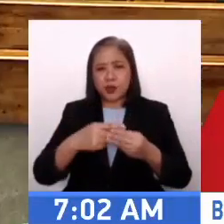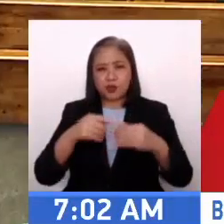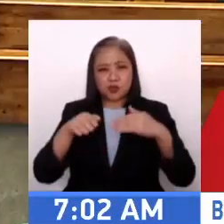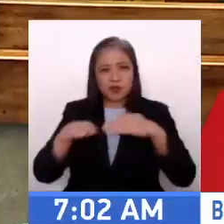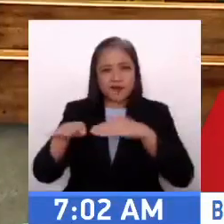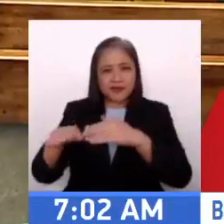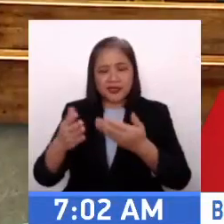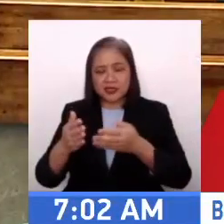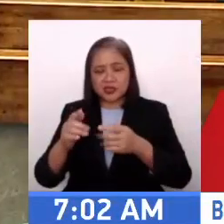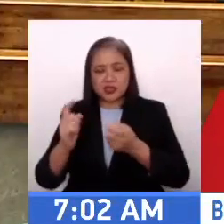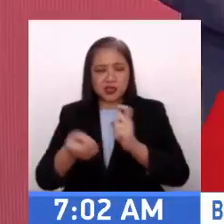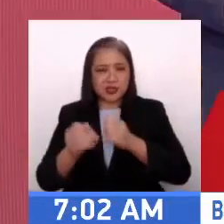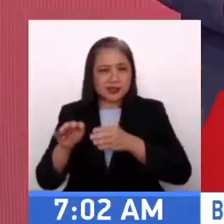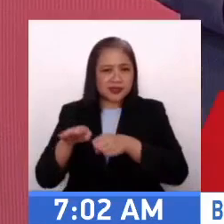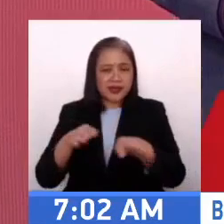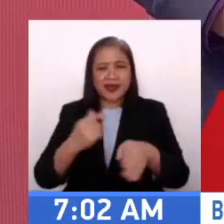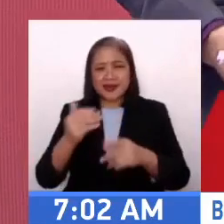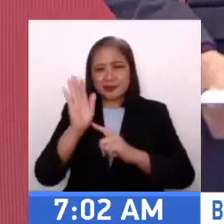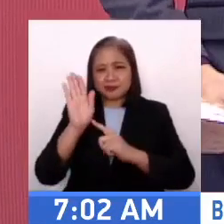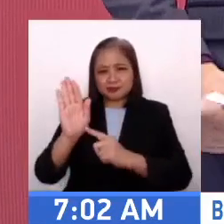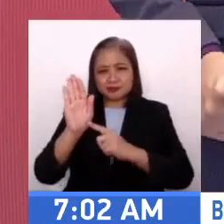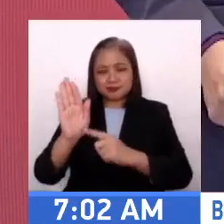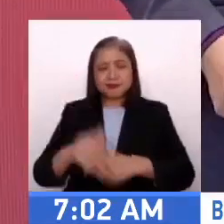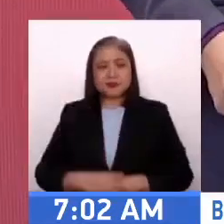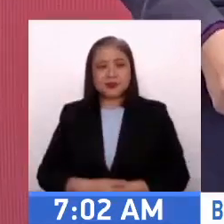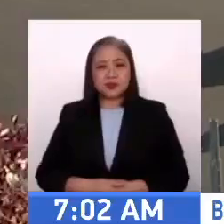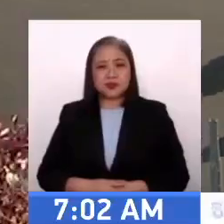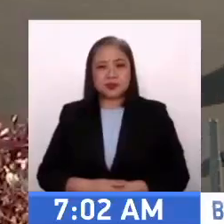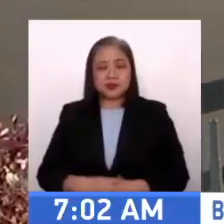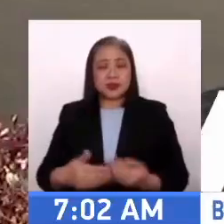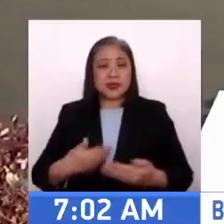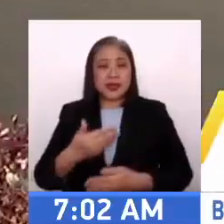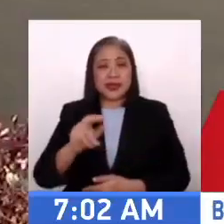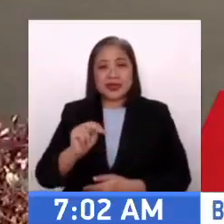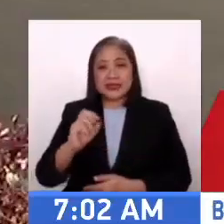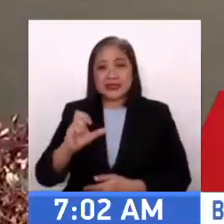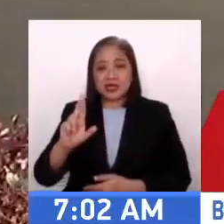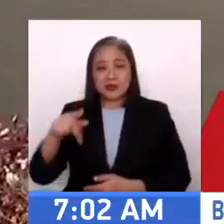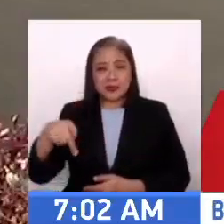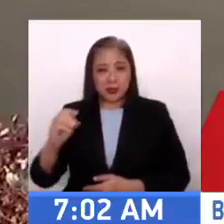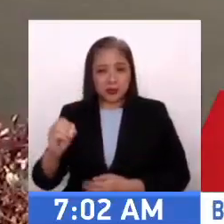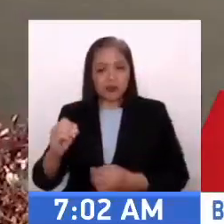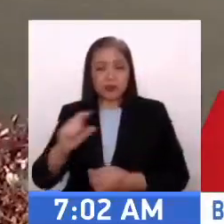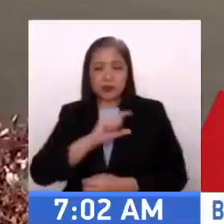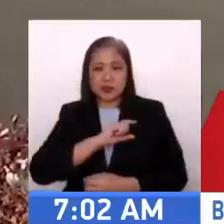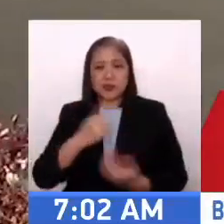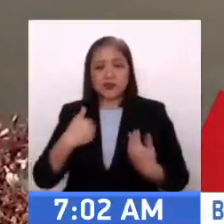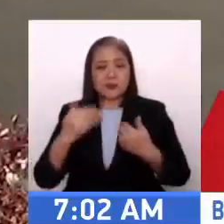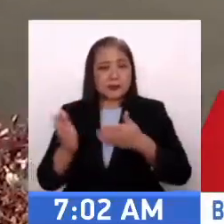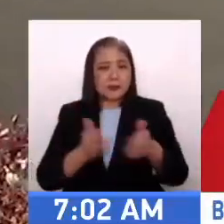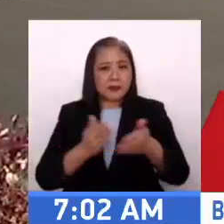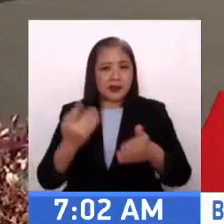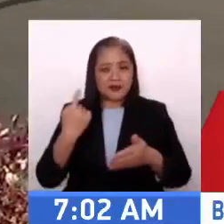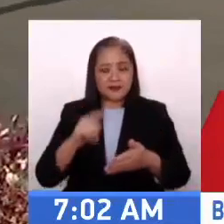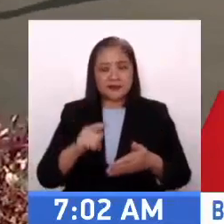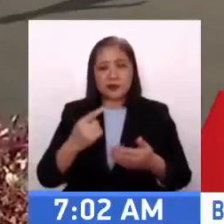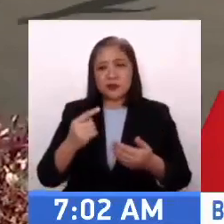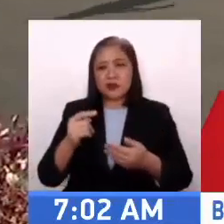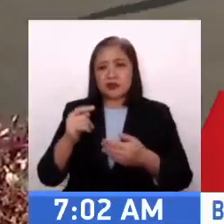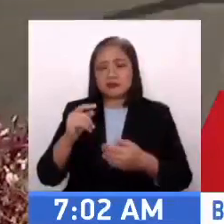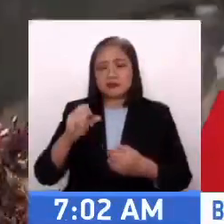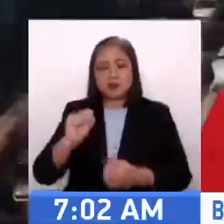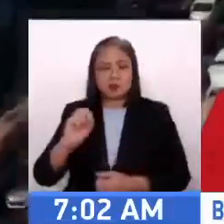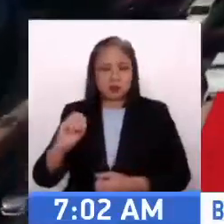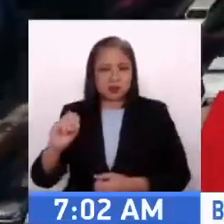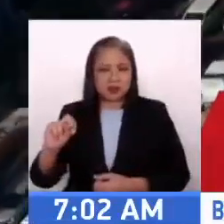protesta. Naglatag na rin ang NCRPO ng plano sa seguridad ayon kay DILG Secretary Benhur Abalos. 15,000